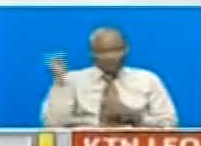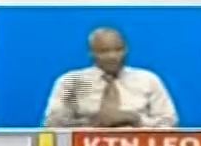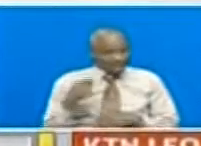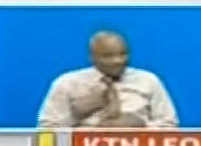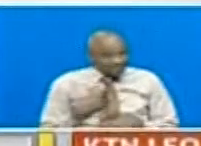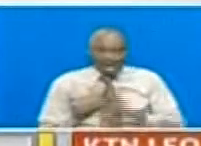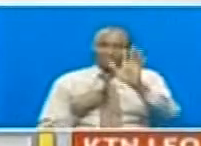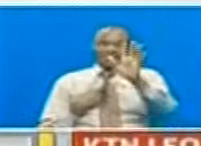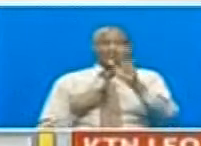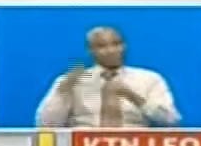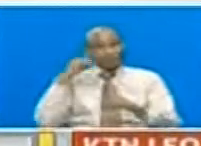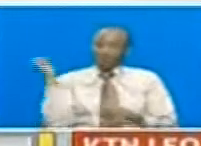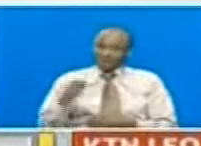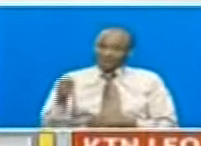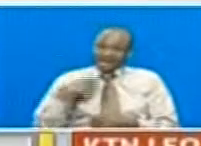Bakora ya kitambo hiyo haya.